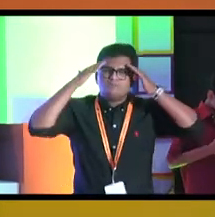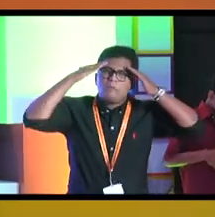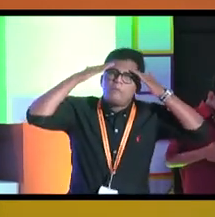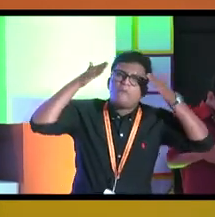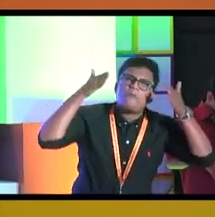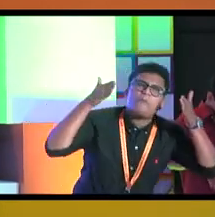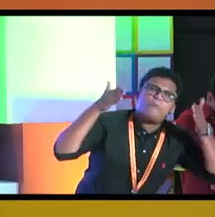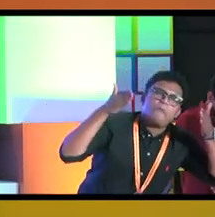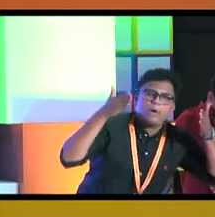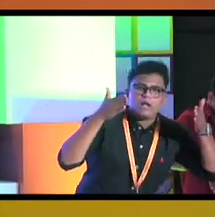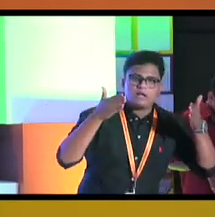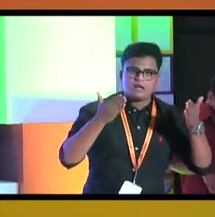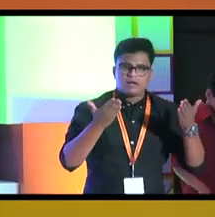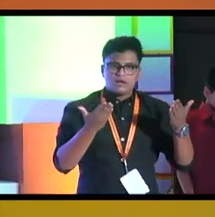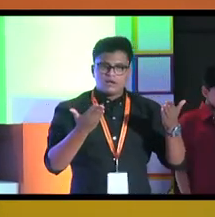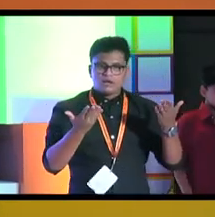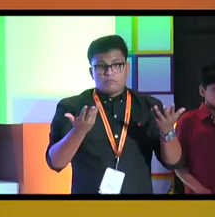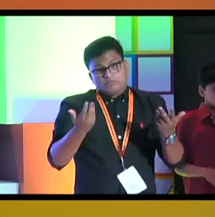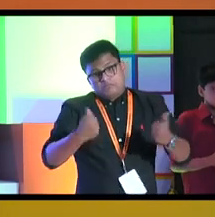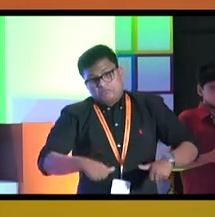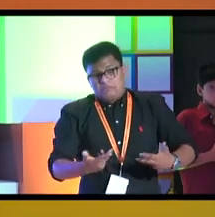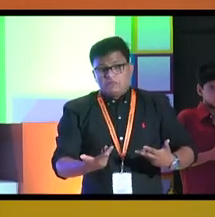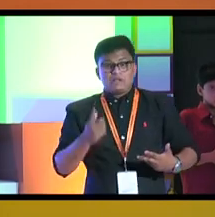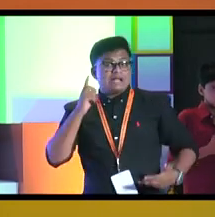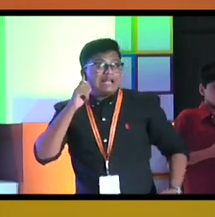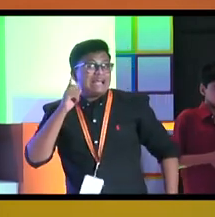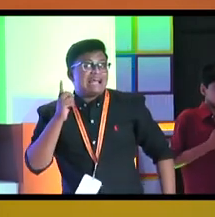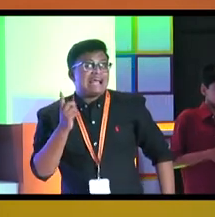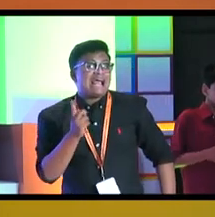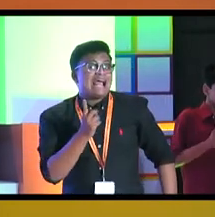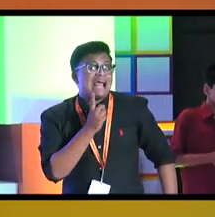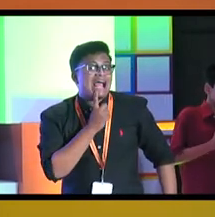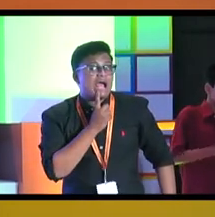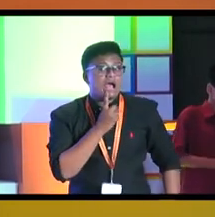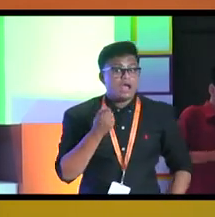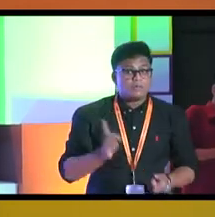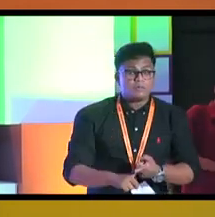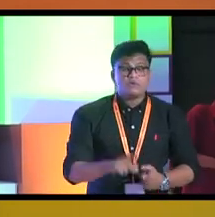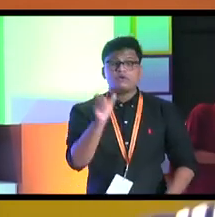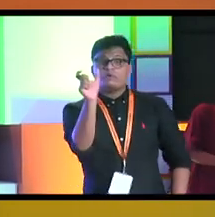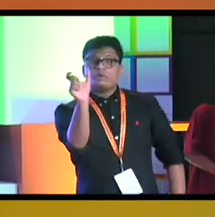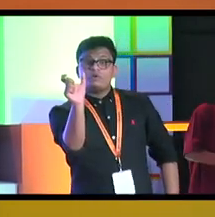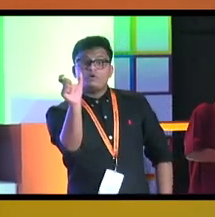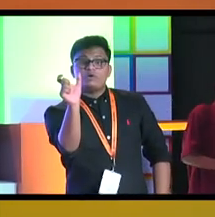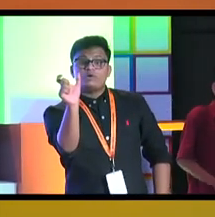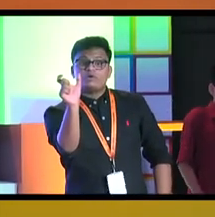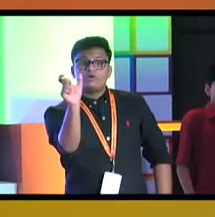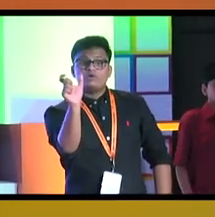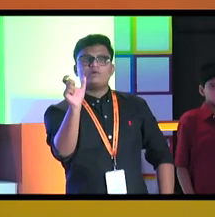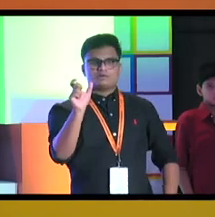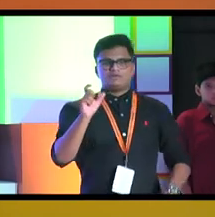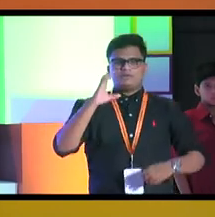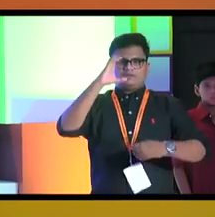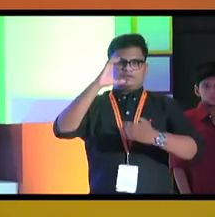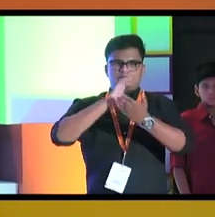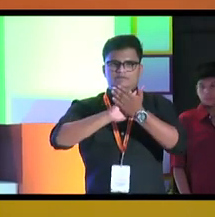झपट्टा मारती है तो वो शायद ही कभी फेल होती है. तो जो डेफ एंड म्यूट बच्चे हैं उनके लिए हमने जो टर्मिनोलॉजी बनाई है वो बनाई है चील ग्रुप.